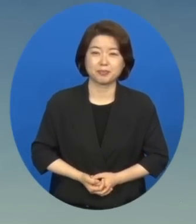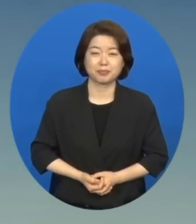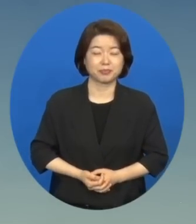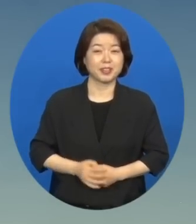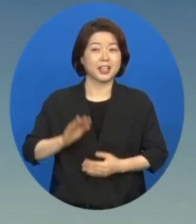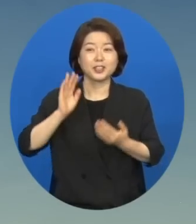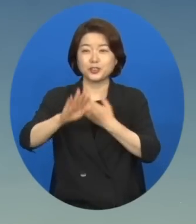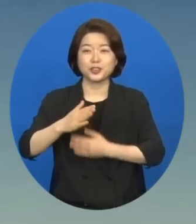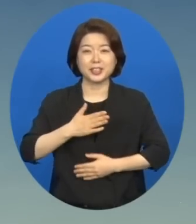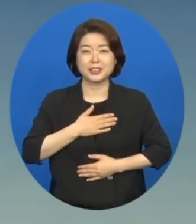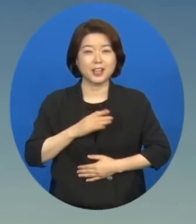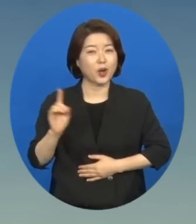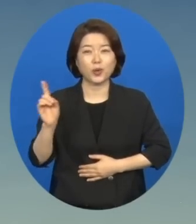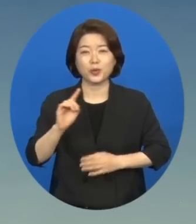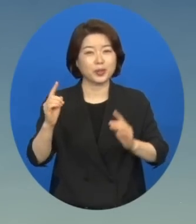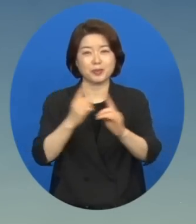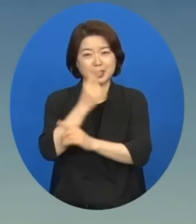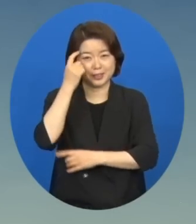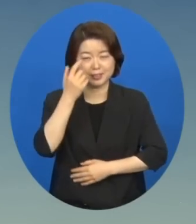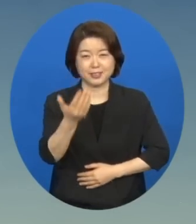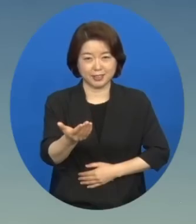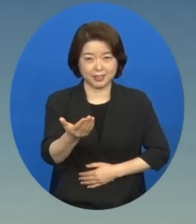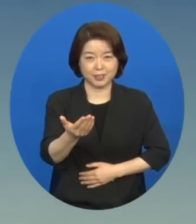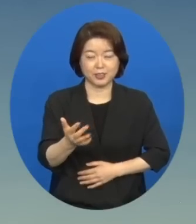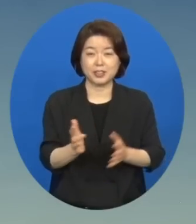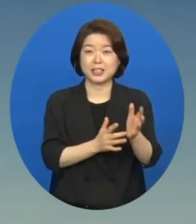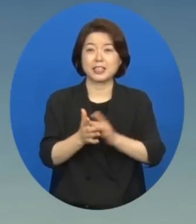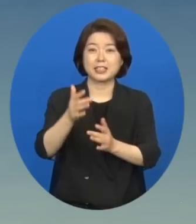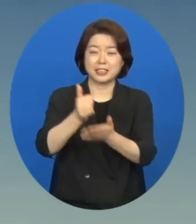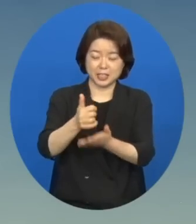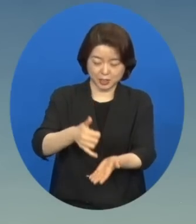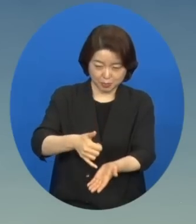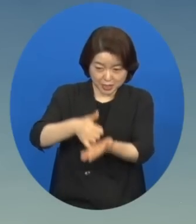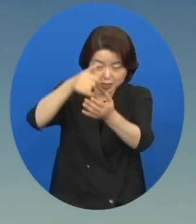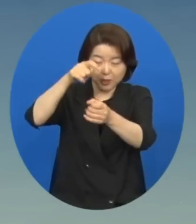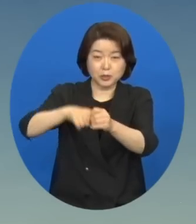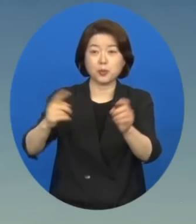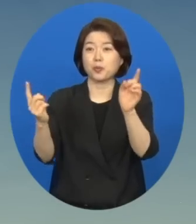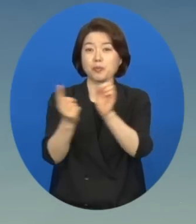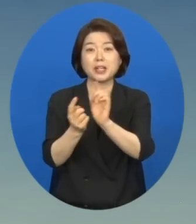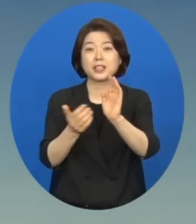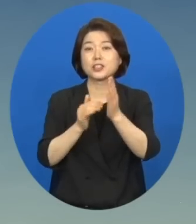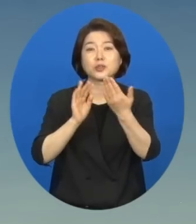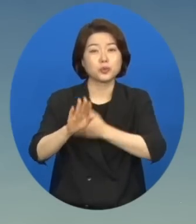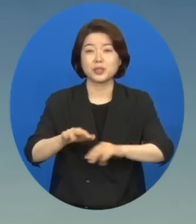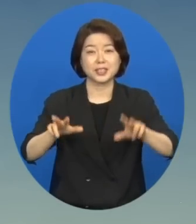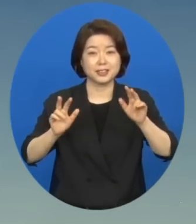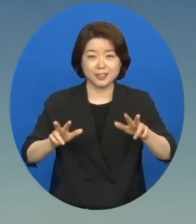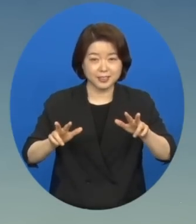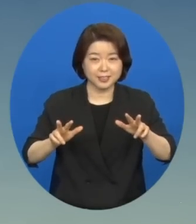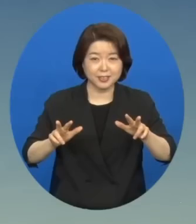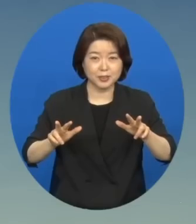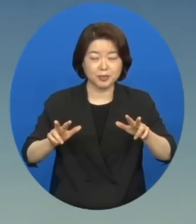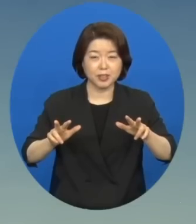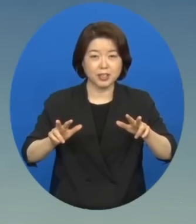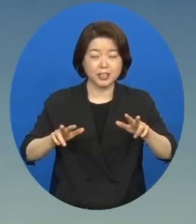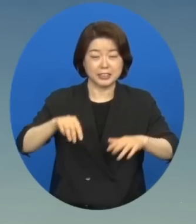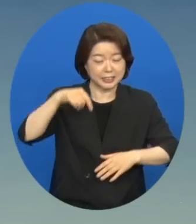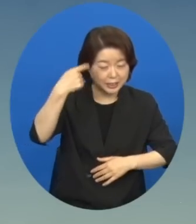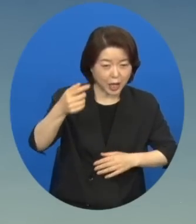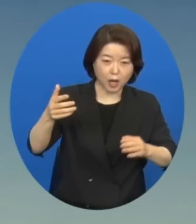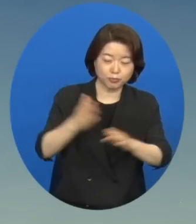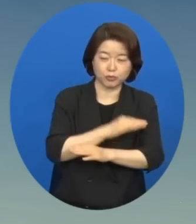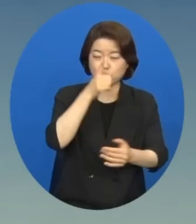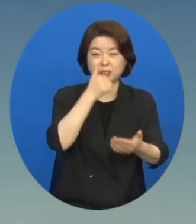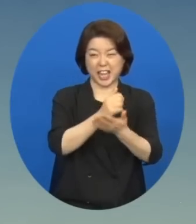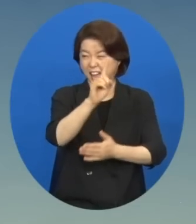이후에 제가 어떻게 됐을까요? 예수님을 인격적으로 만나고 나서 이제는 이후로는 죄 안